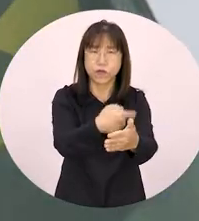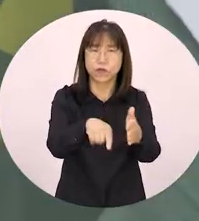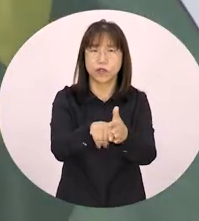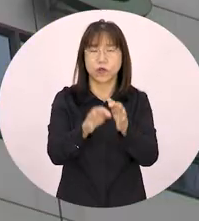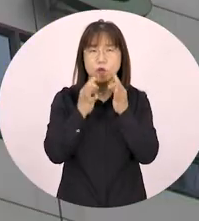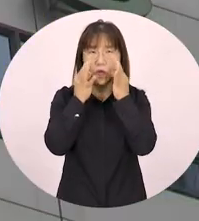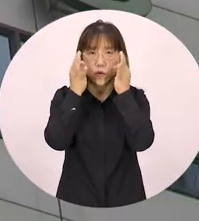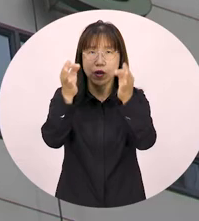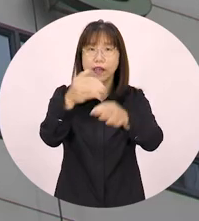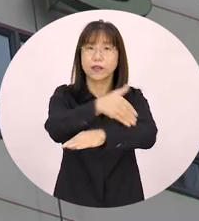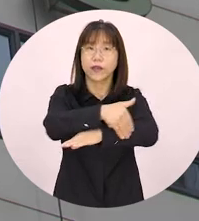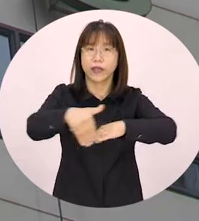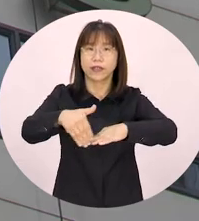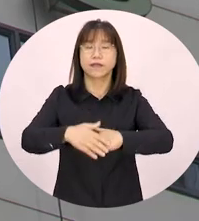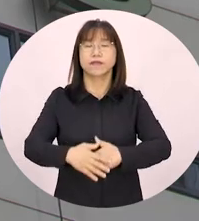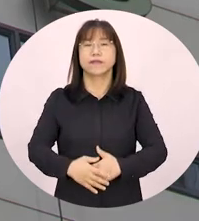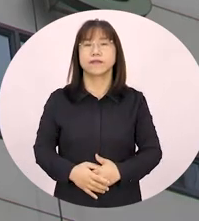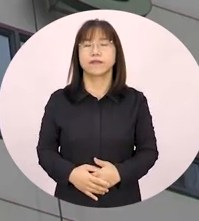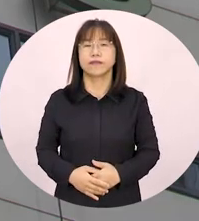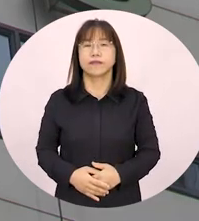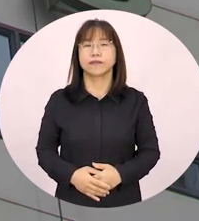최선을 다할 예정입니다